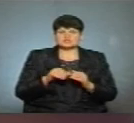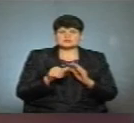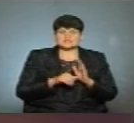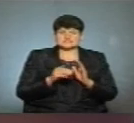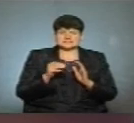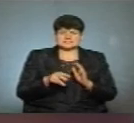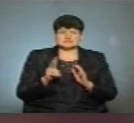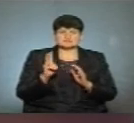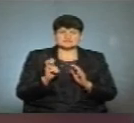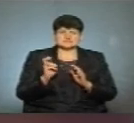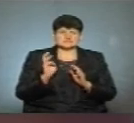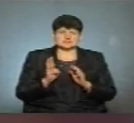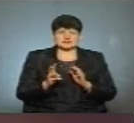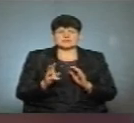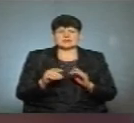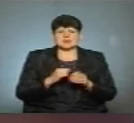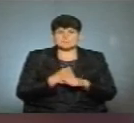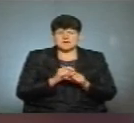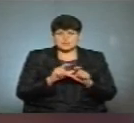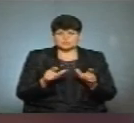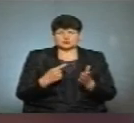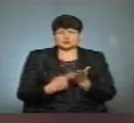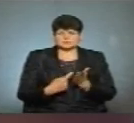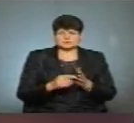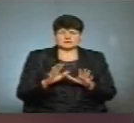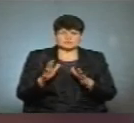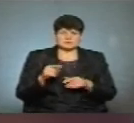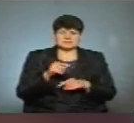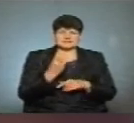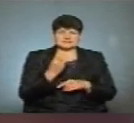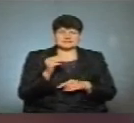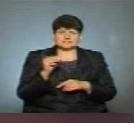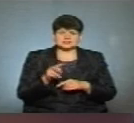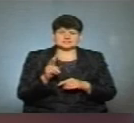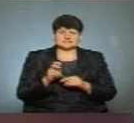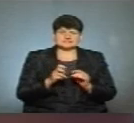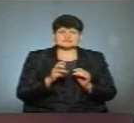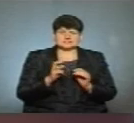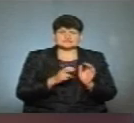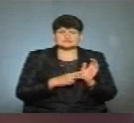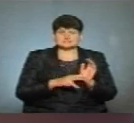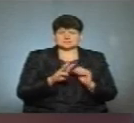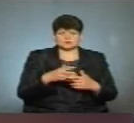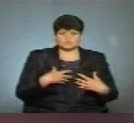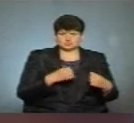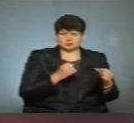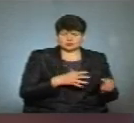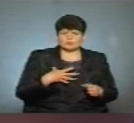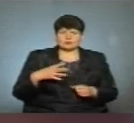16 023 лабораторно підтверджені випадки COVID-19. З них 3373 пацієнти одужали,